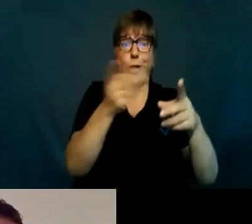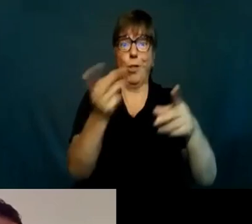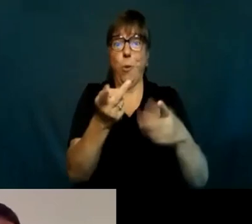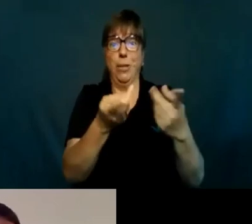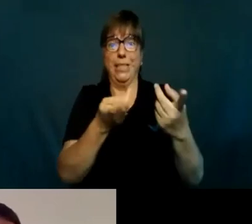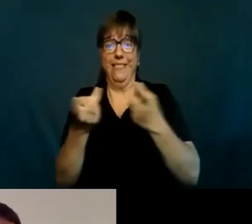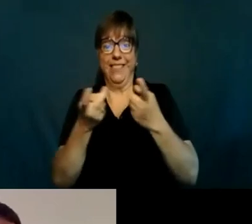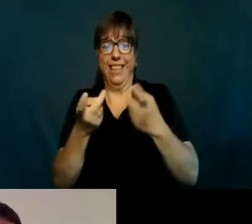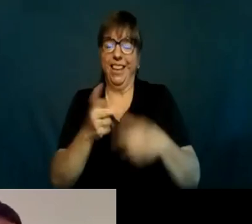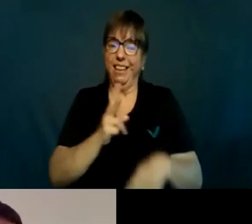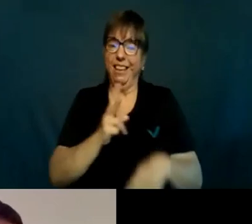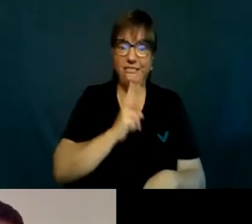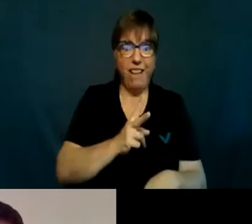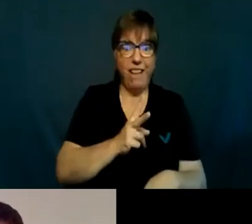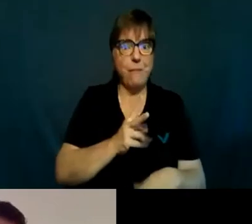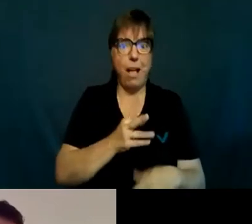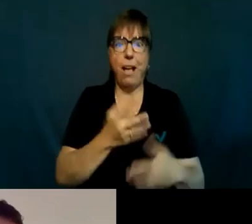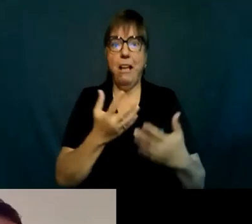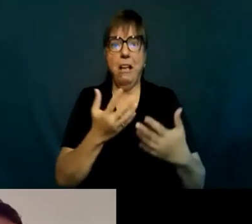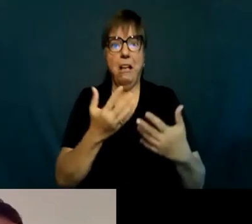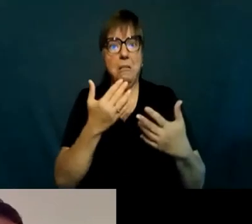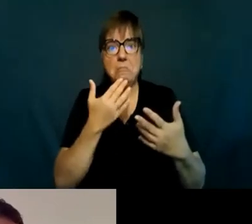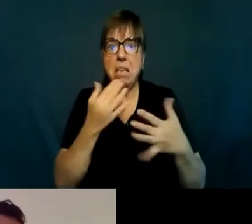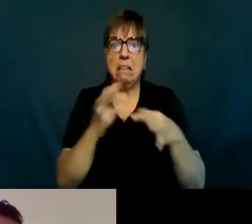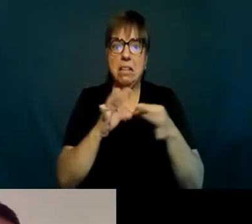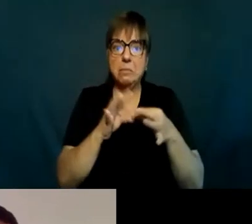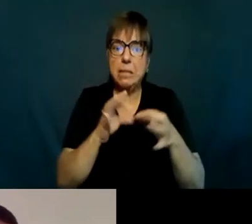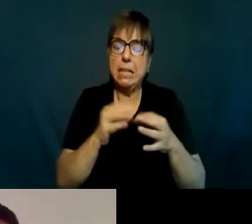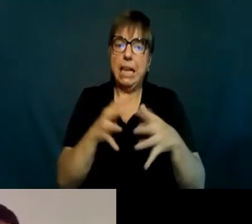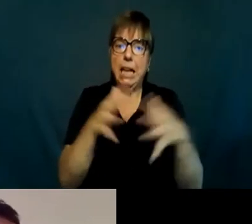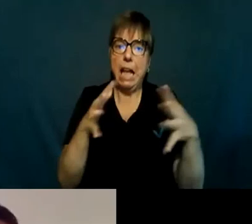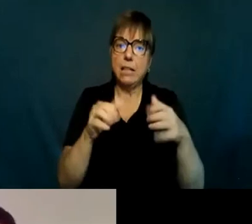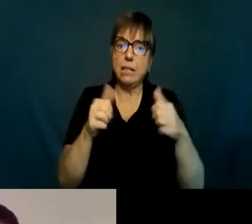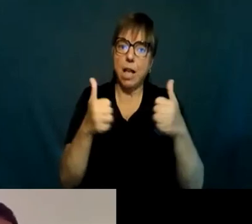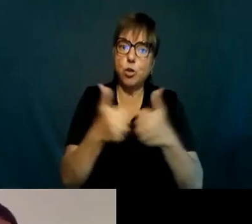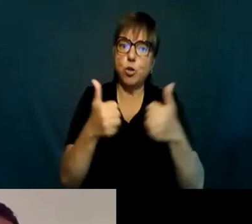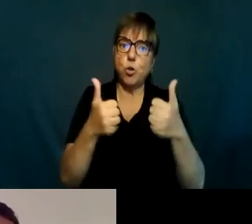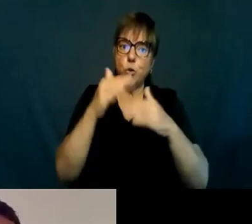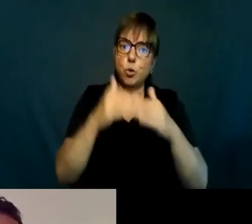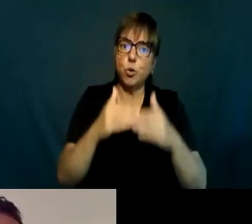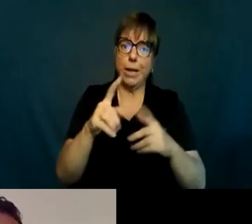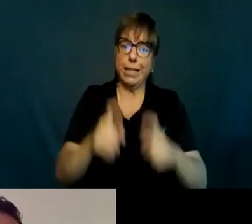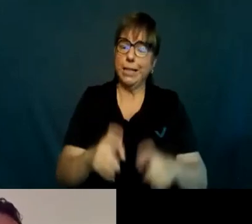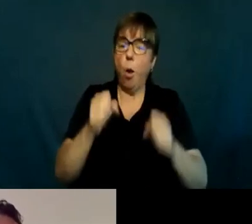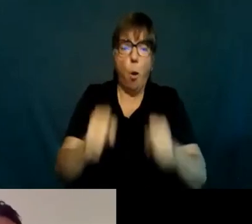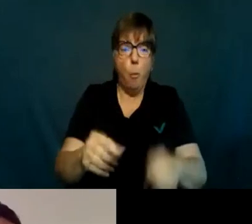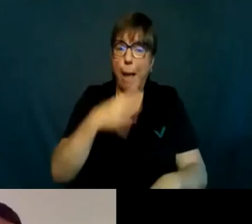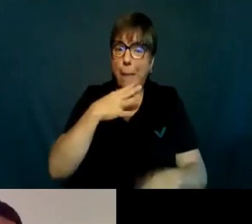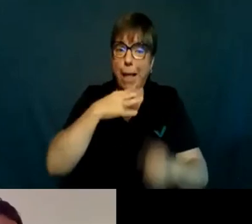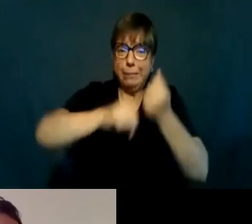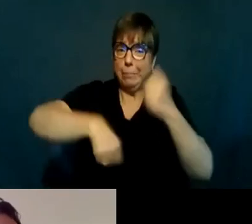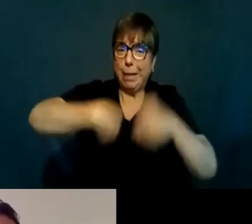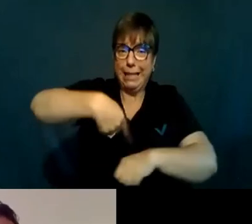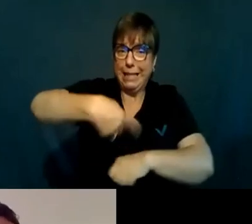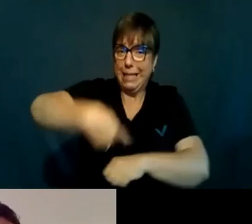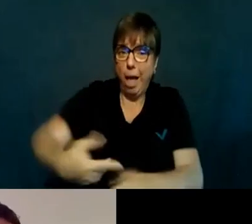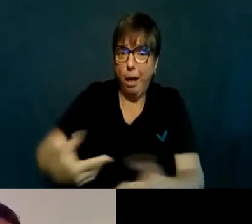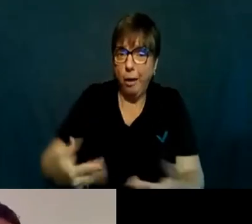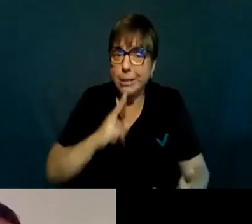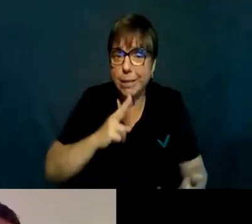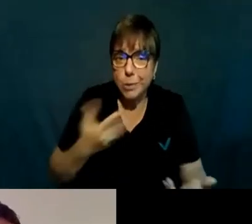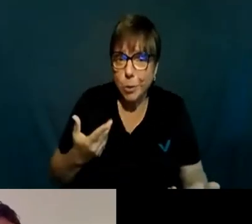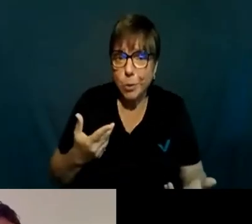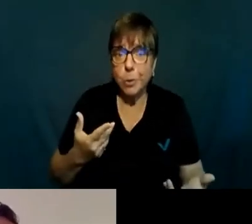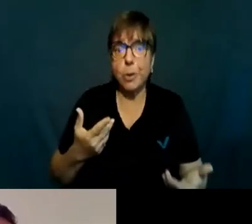vraiment couvert les grands enjeux liés à cette question-là, dont on pourrait parler pendant des heures parce que ce que je voudrais souligner en particulier, c